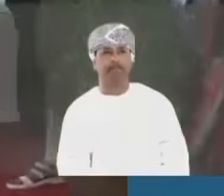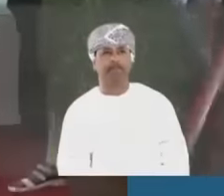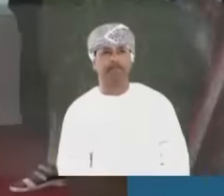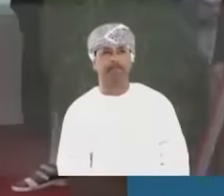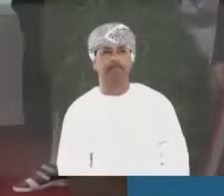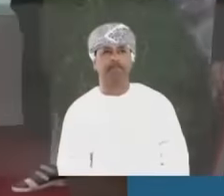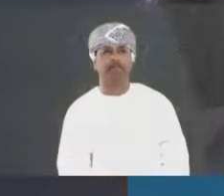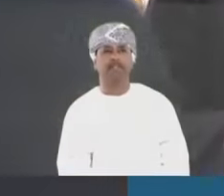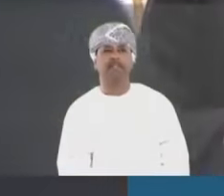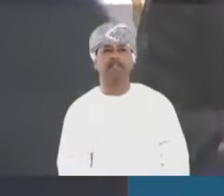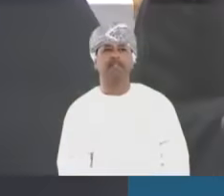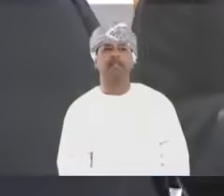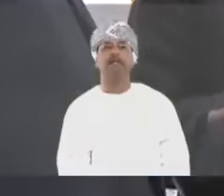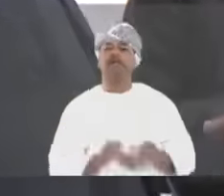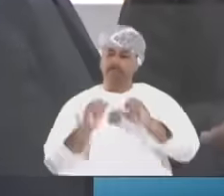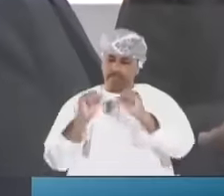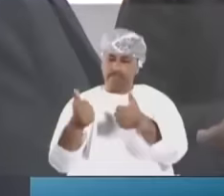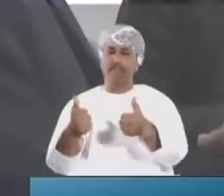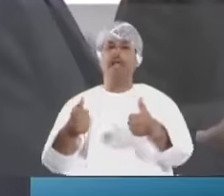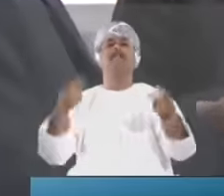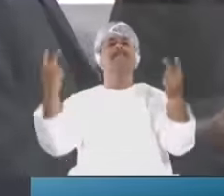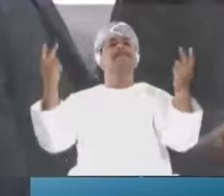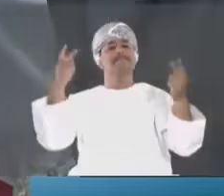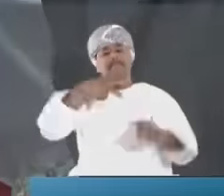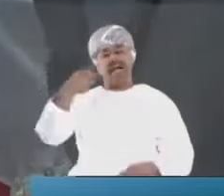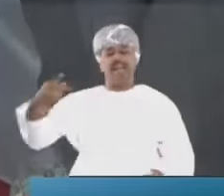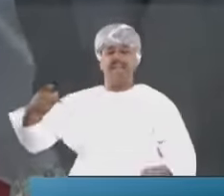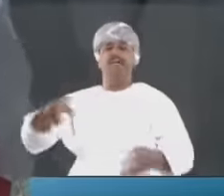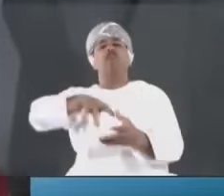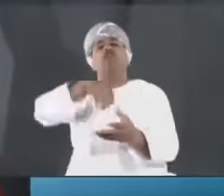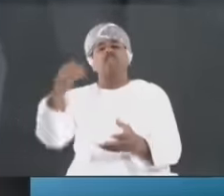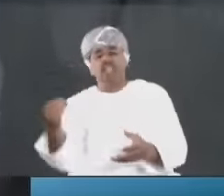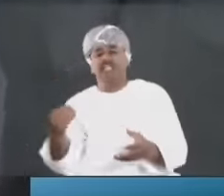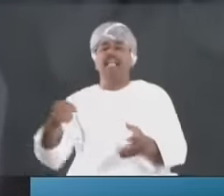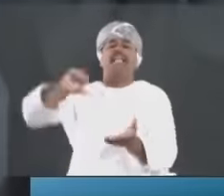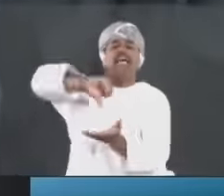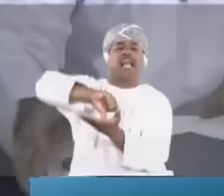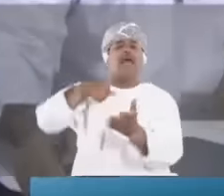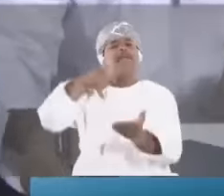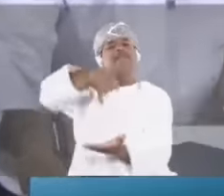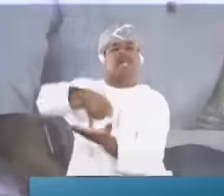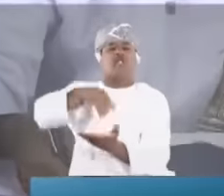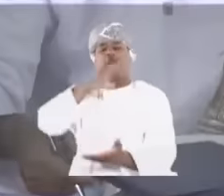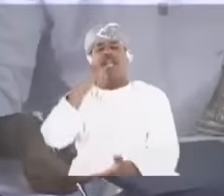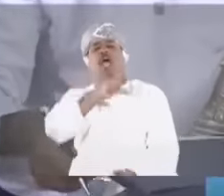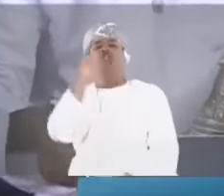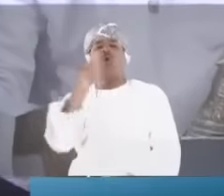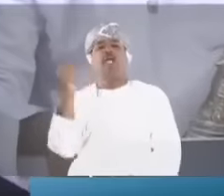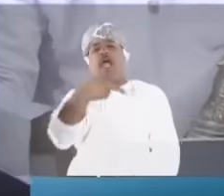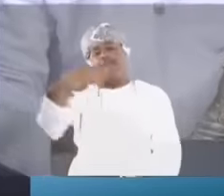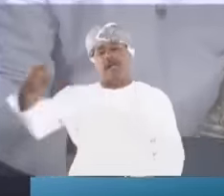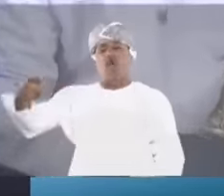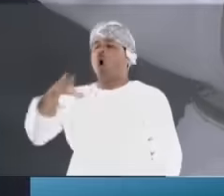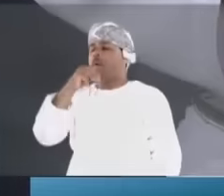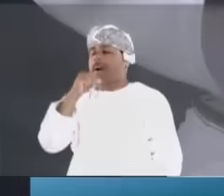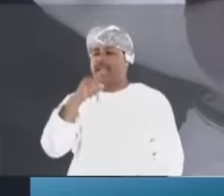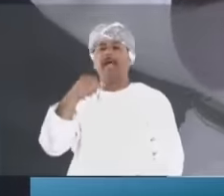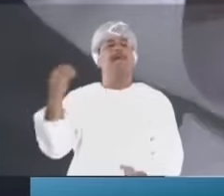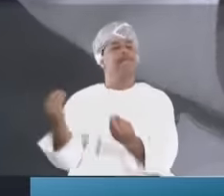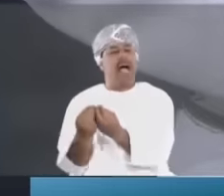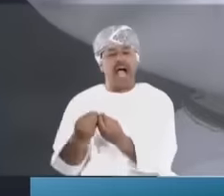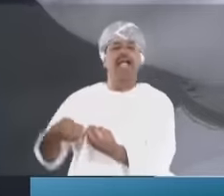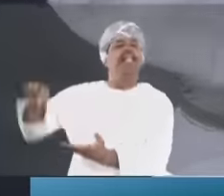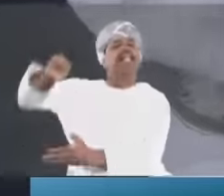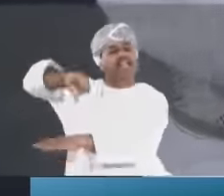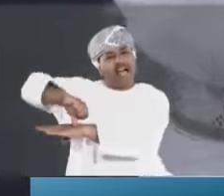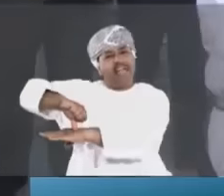مع انطلاق فعاليات معرض المنتجات الإيرانية في مركز عمان الدولي للمعارض، وقعت السلطنة والجمهورية